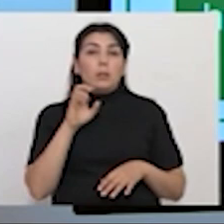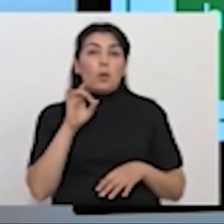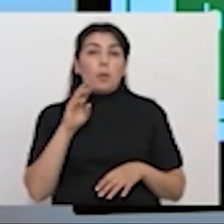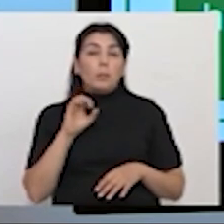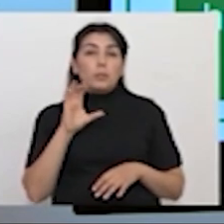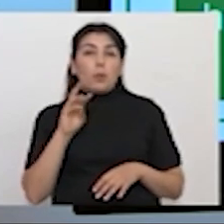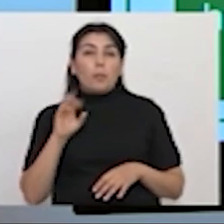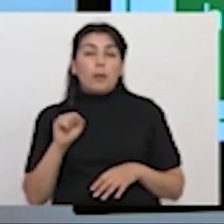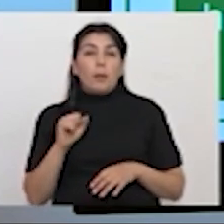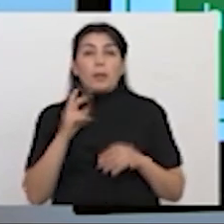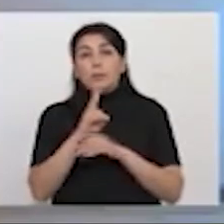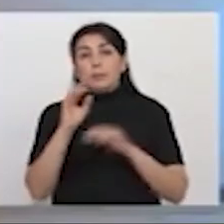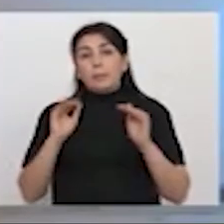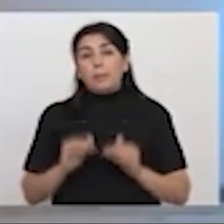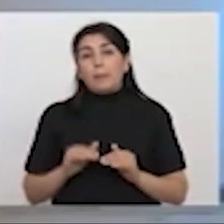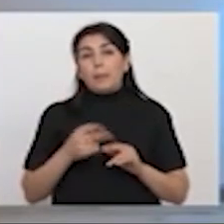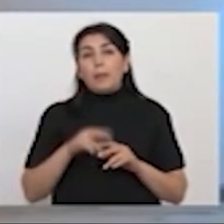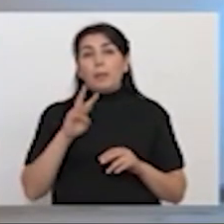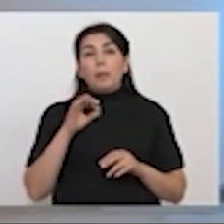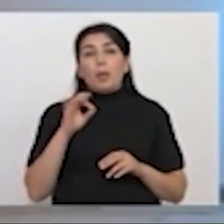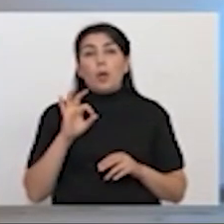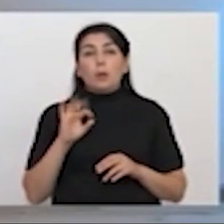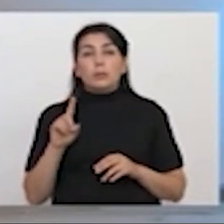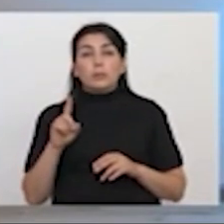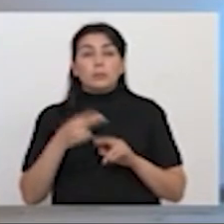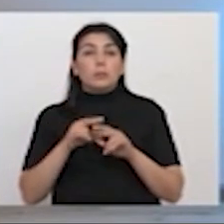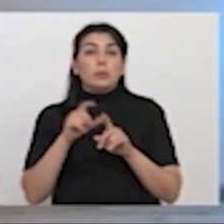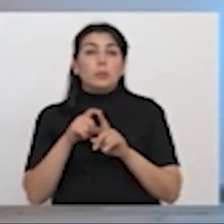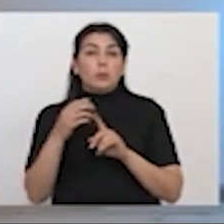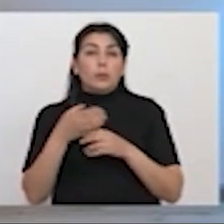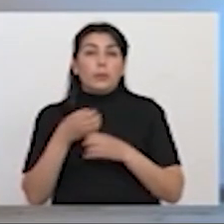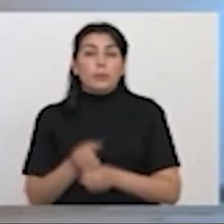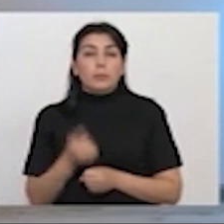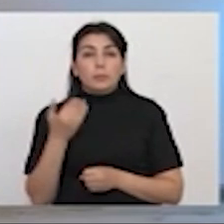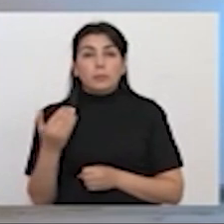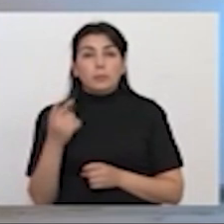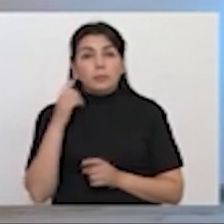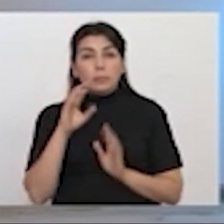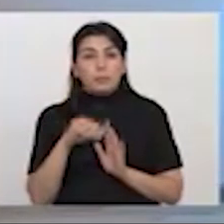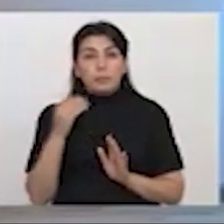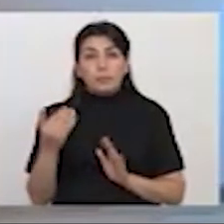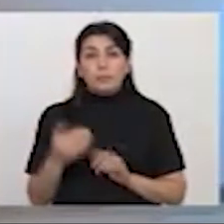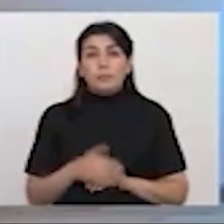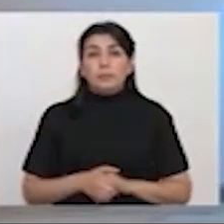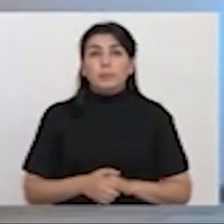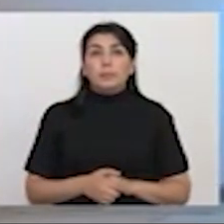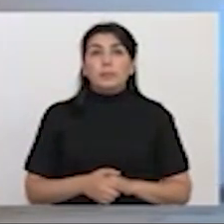soni ikki hissa kamayadi. Meyoz so'zini o'zi ham kamayish degan ma'noni bildiradi.